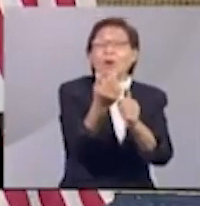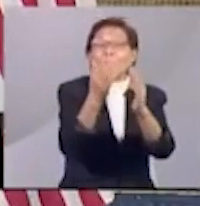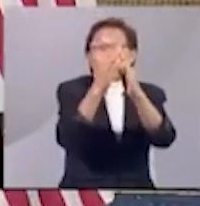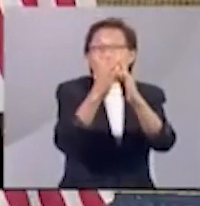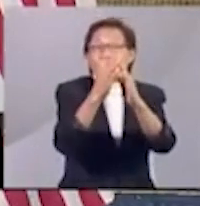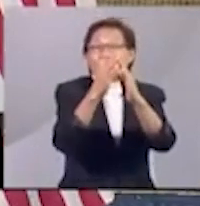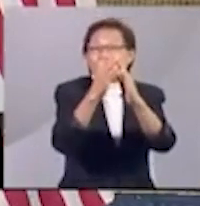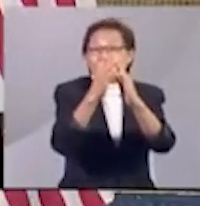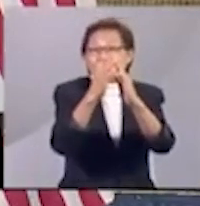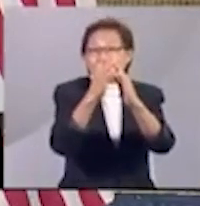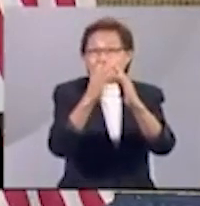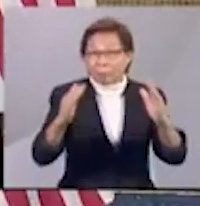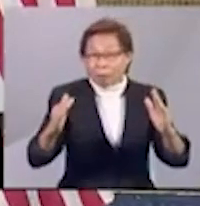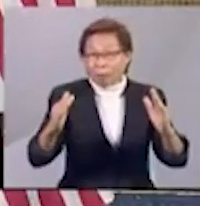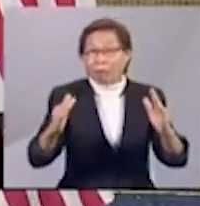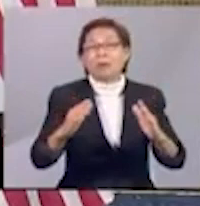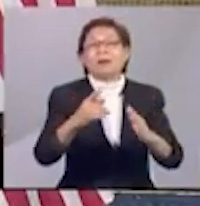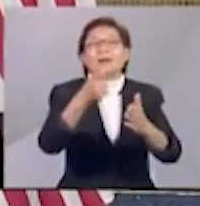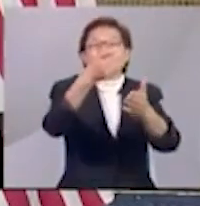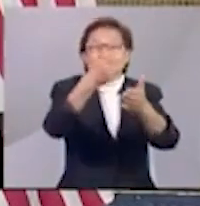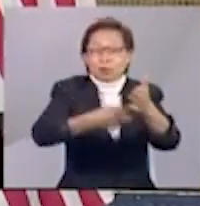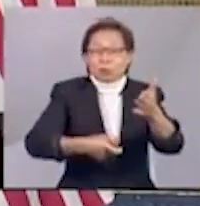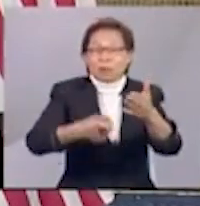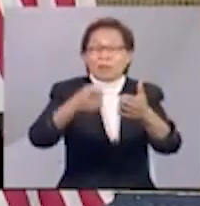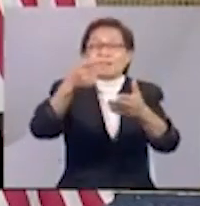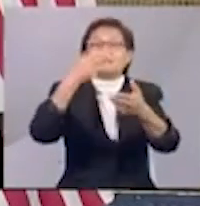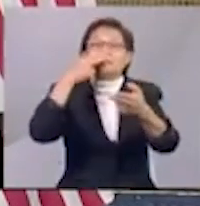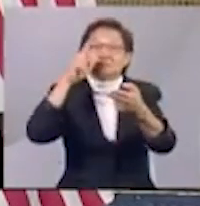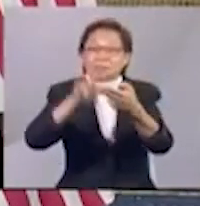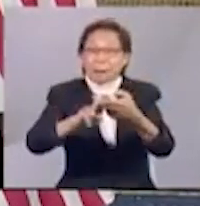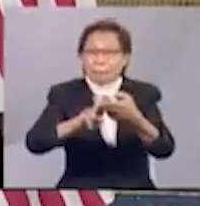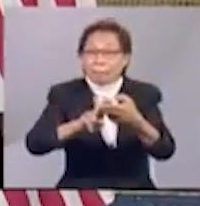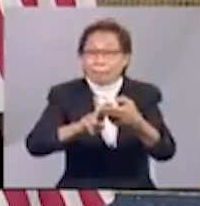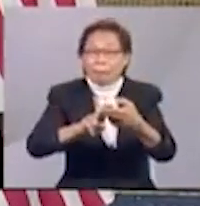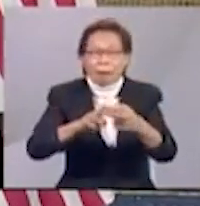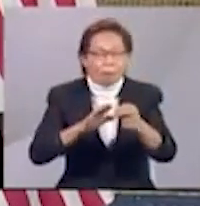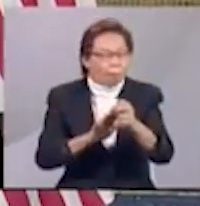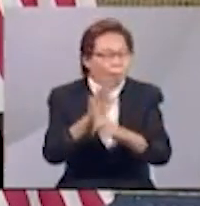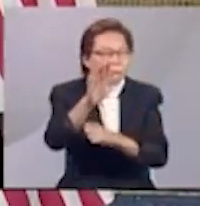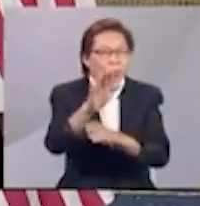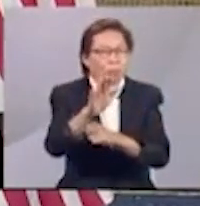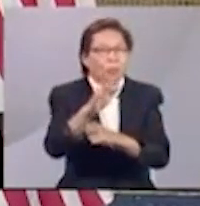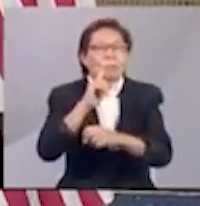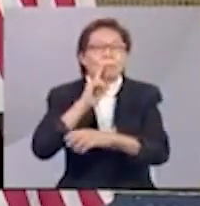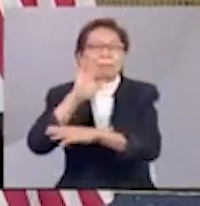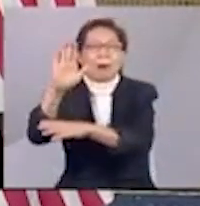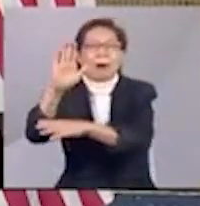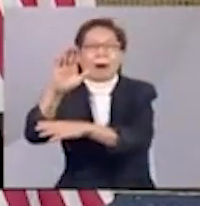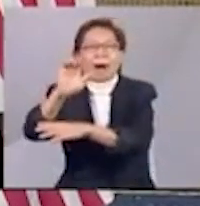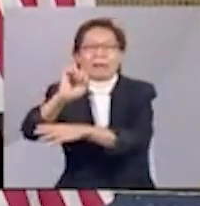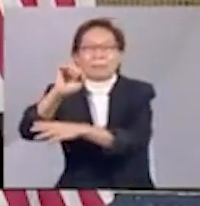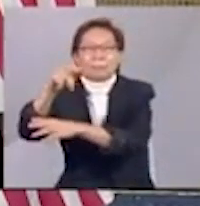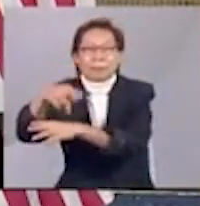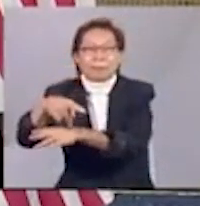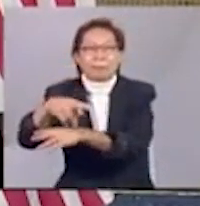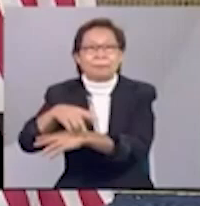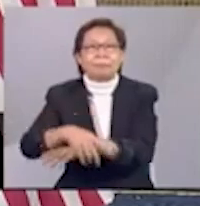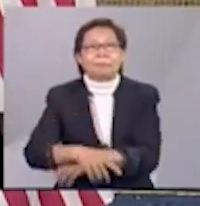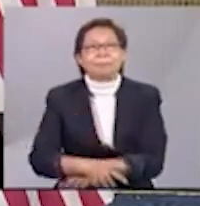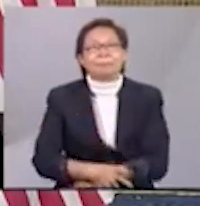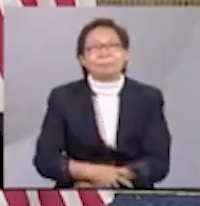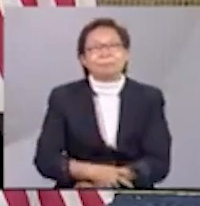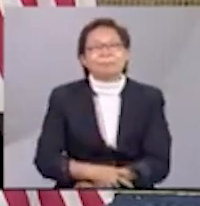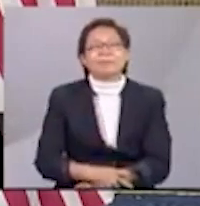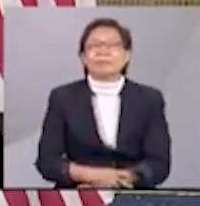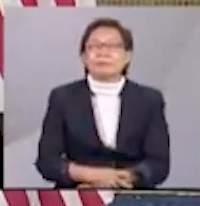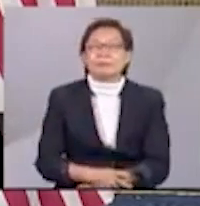kediaman tersebut, manakala duty stamp sepenuhnya diberikan ke atas perjanjian pinjaman.